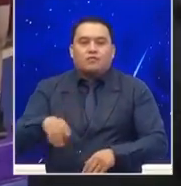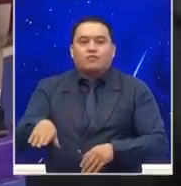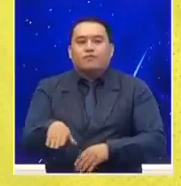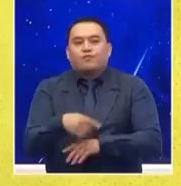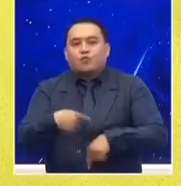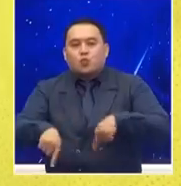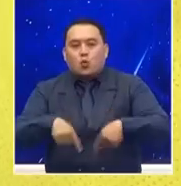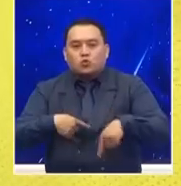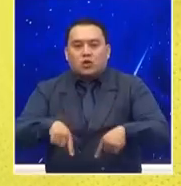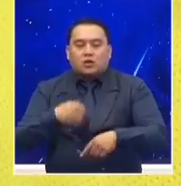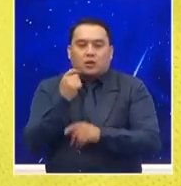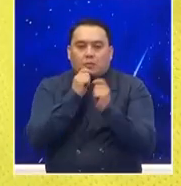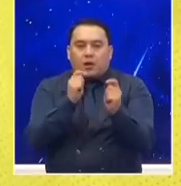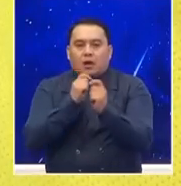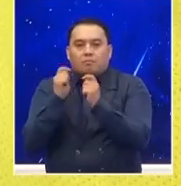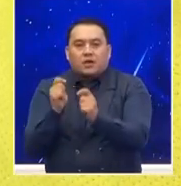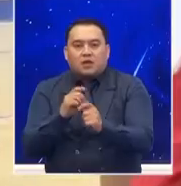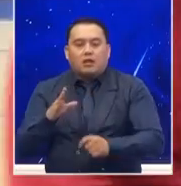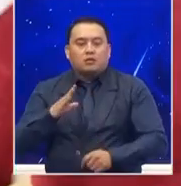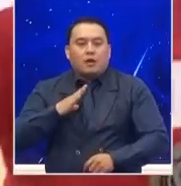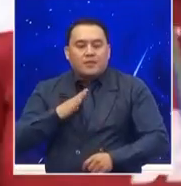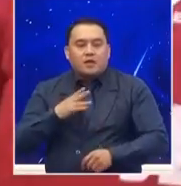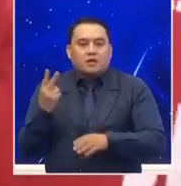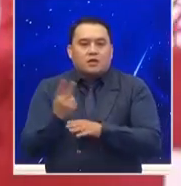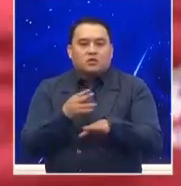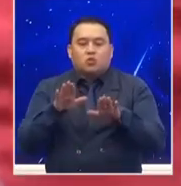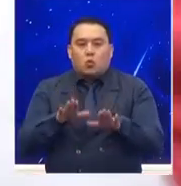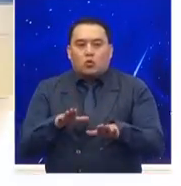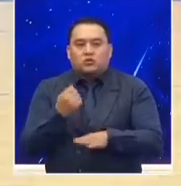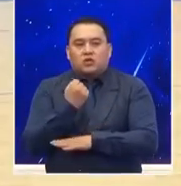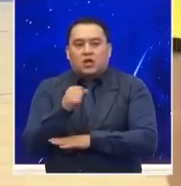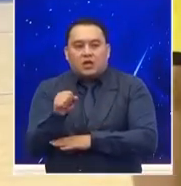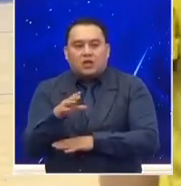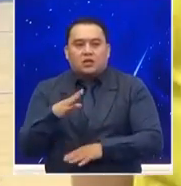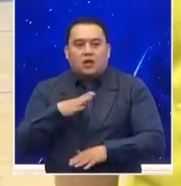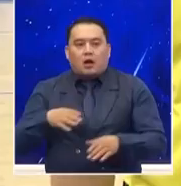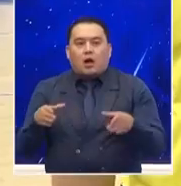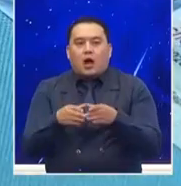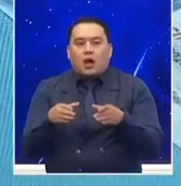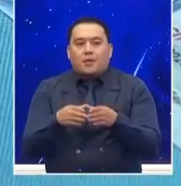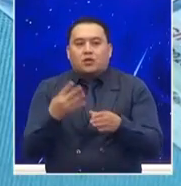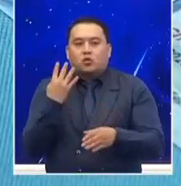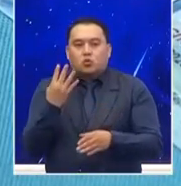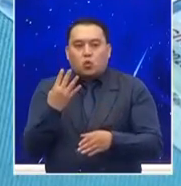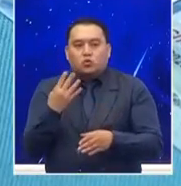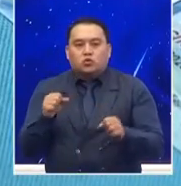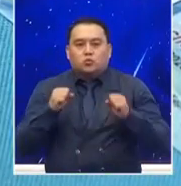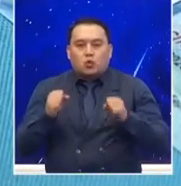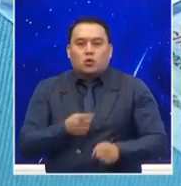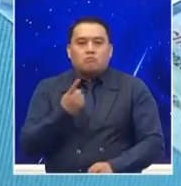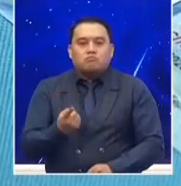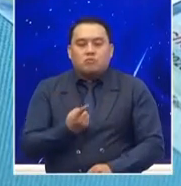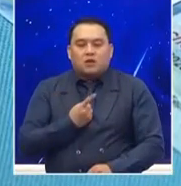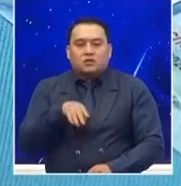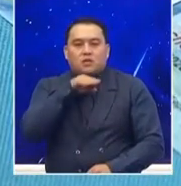футболшылары да марапатталды. Олар ел біріншілігінде екінші орын алған еді. Сонымен қатар команданың 4 мүшесі спорт шебері деген